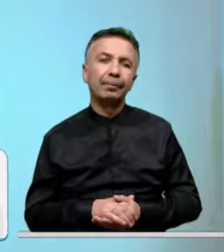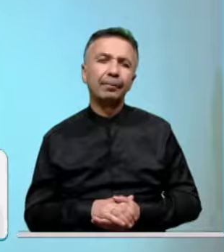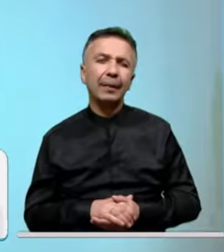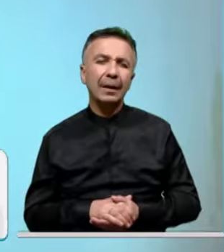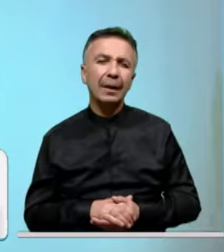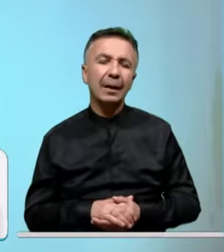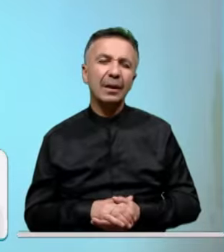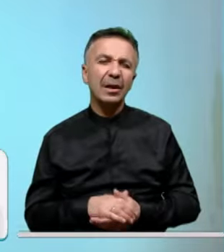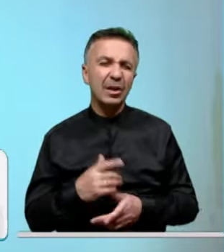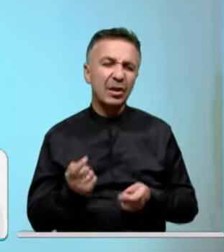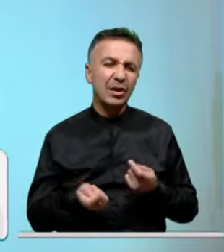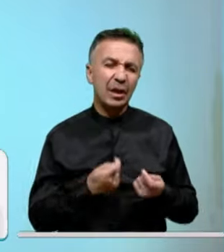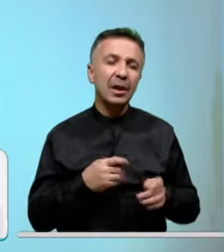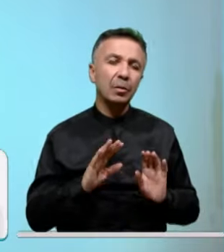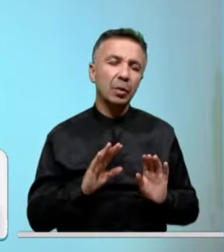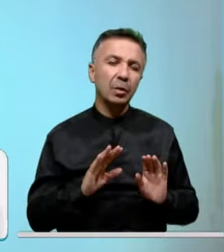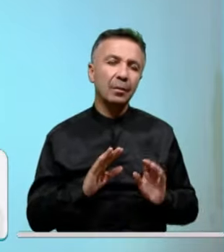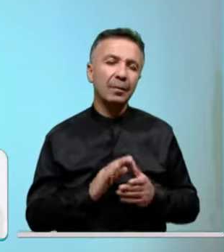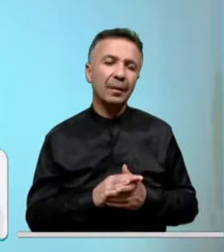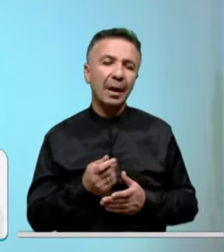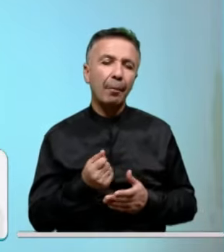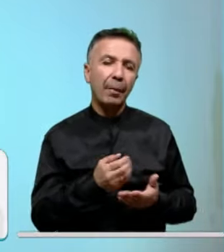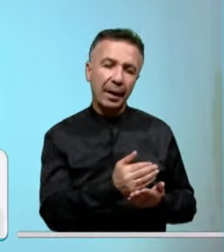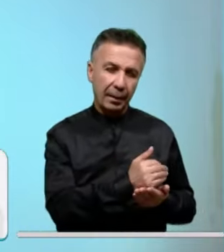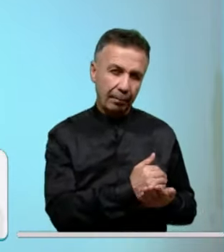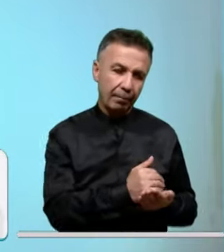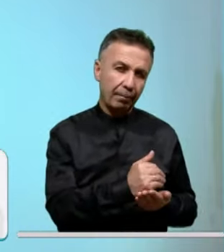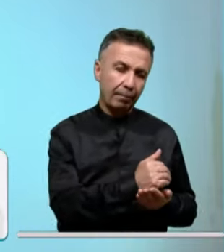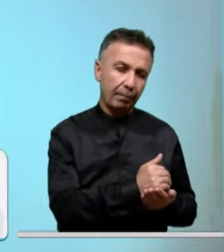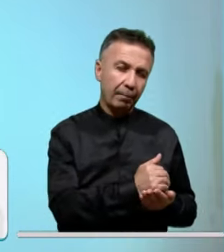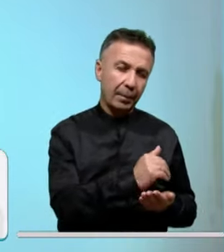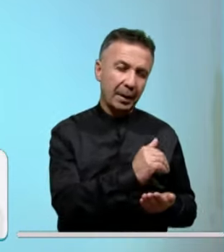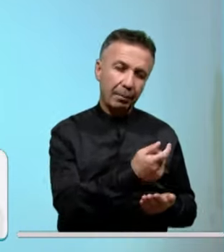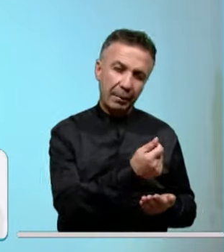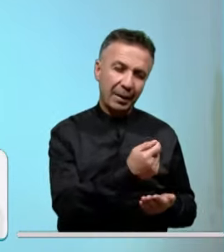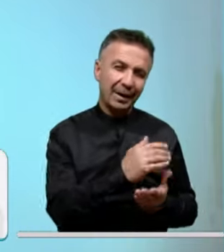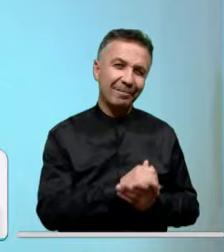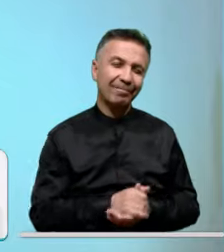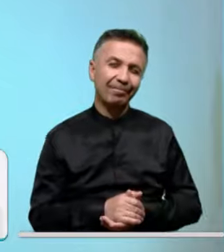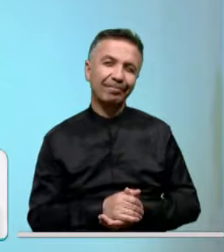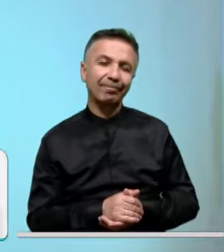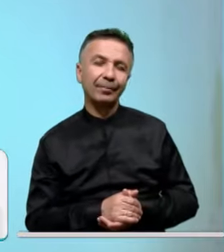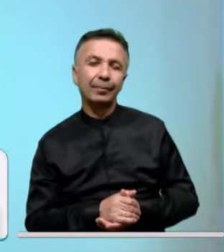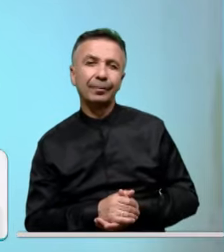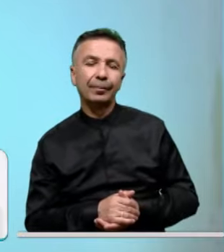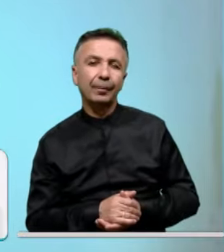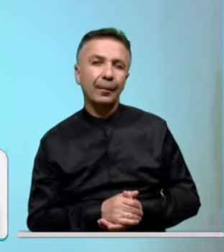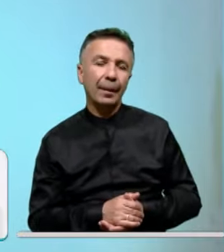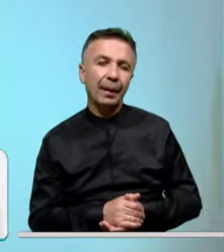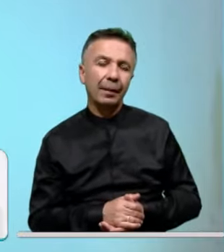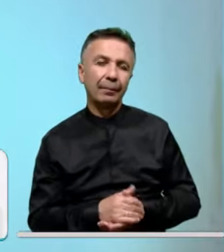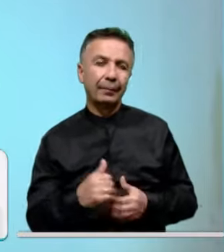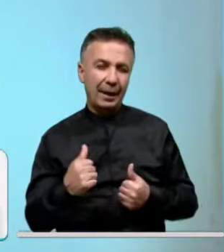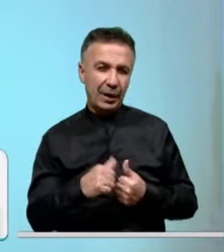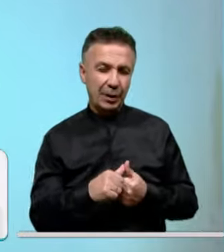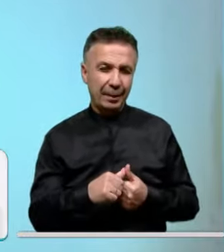Kenarda çalışan bir insan değildi. Biriktirdiği bir miktar parayı eşime